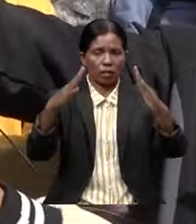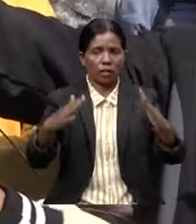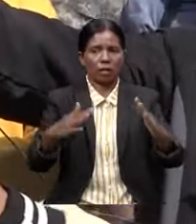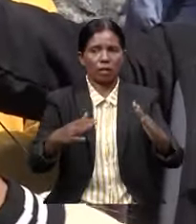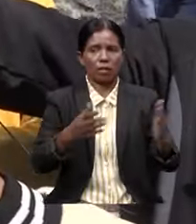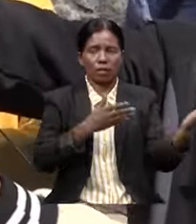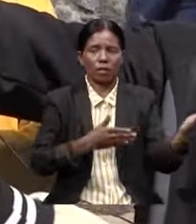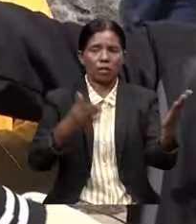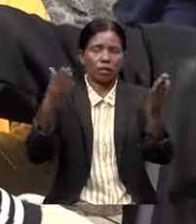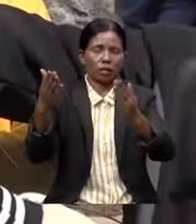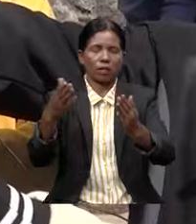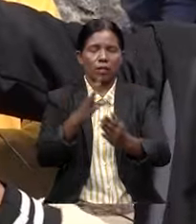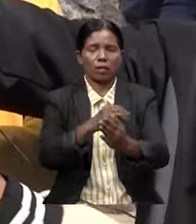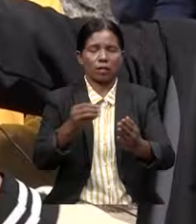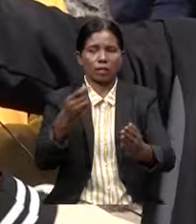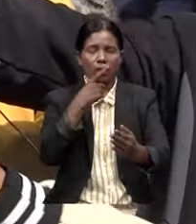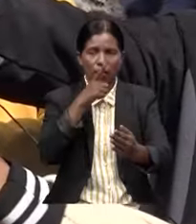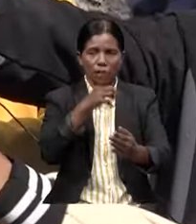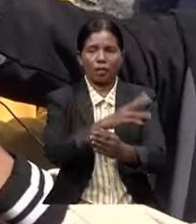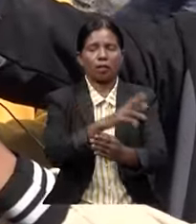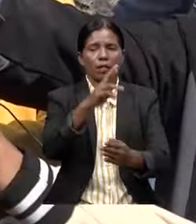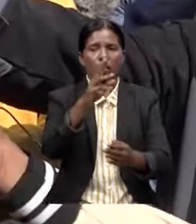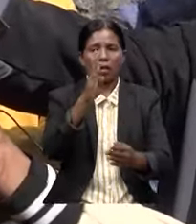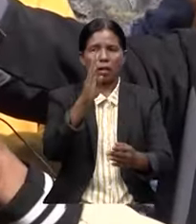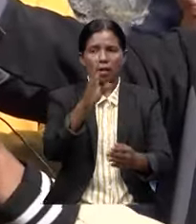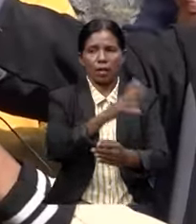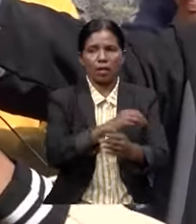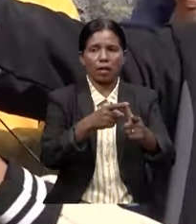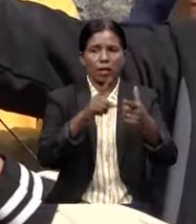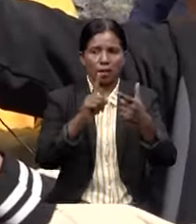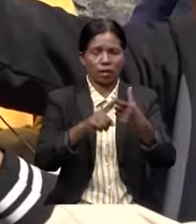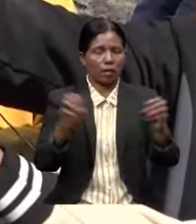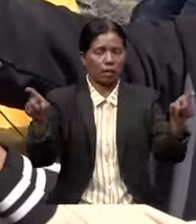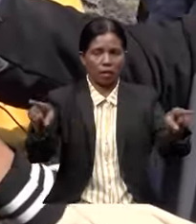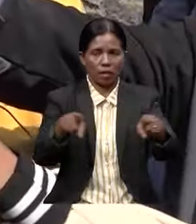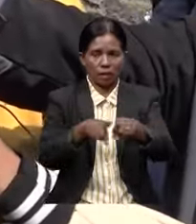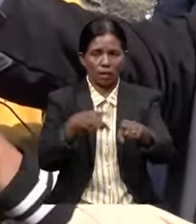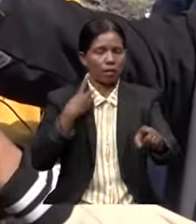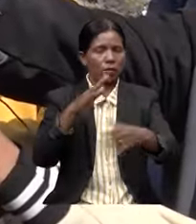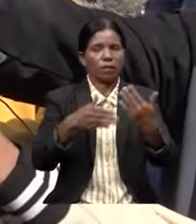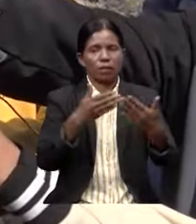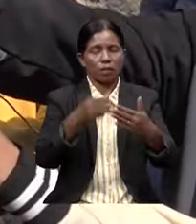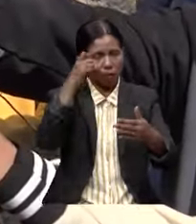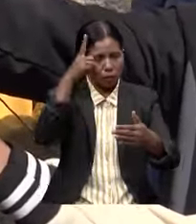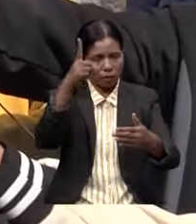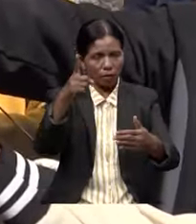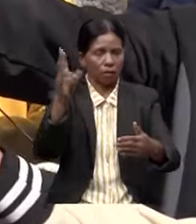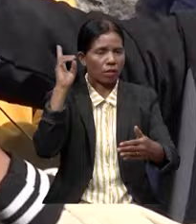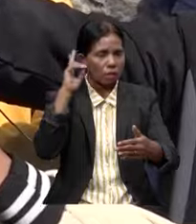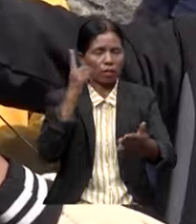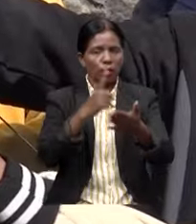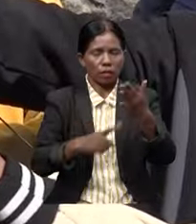lian ida mambai reklaran ini yang holi bolu how to run karena ini lapar apa malu apar bagita hotu atu komprende kago rona saya